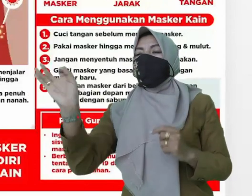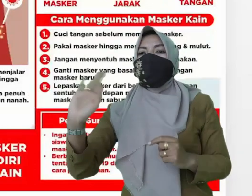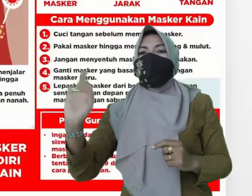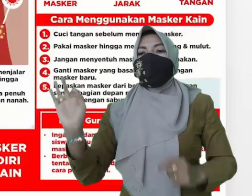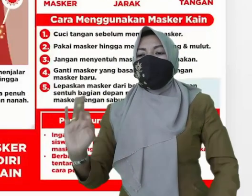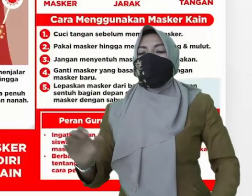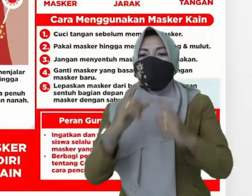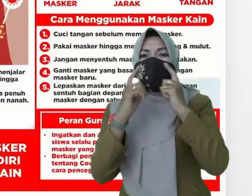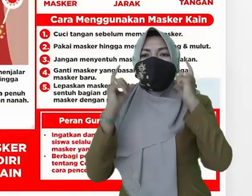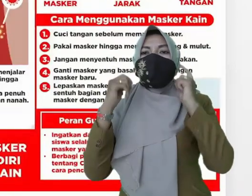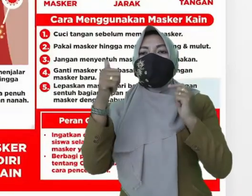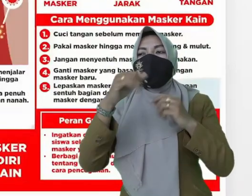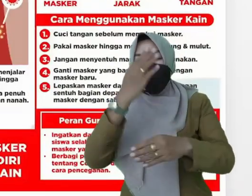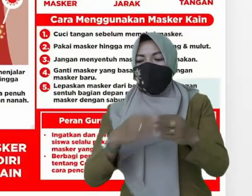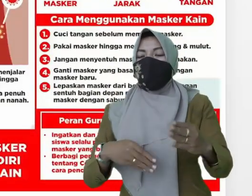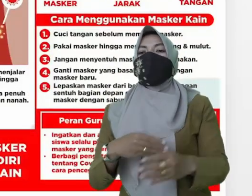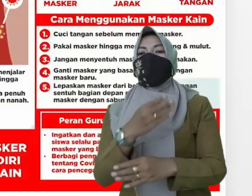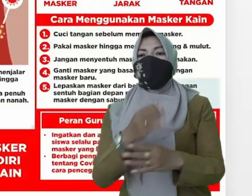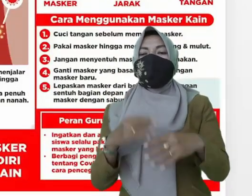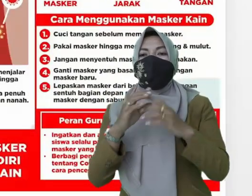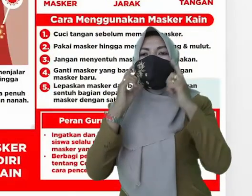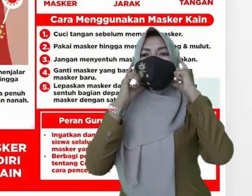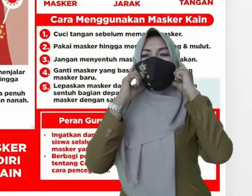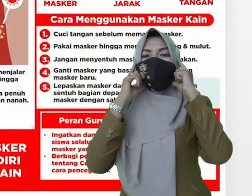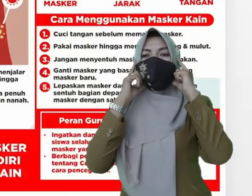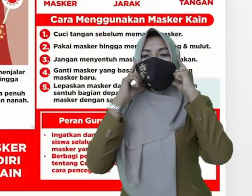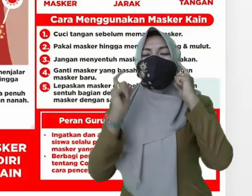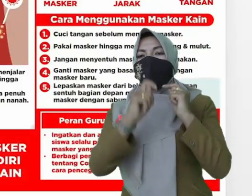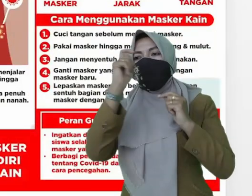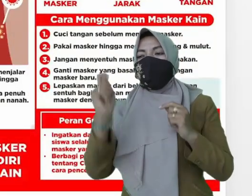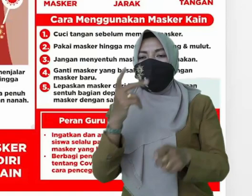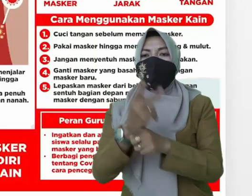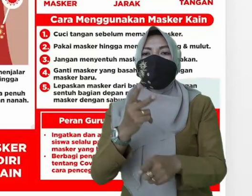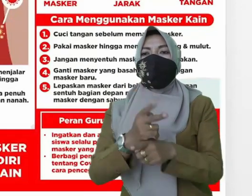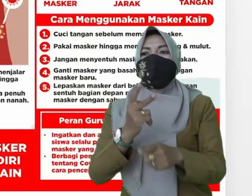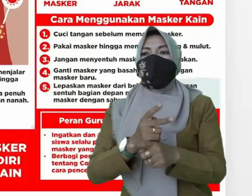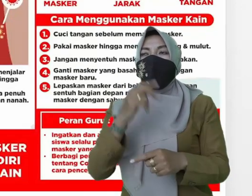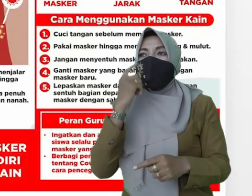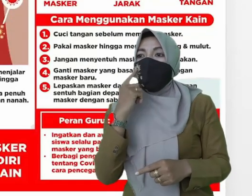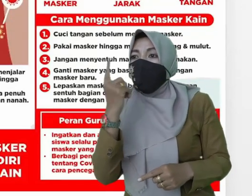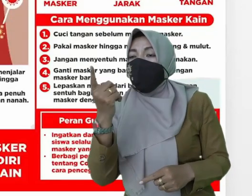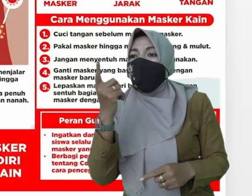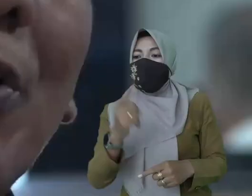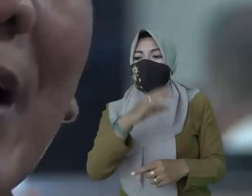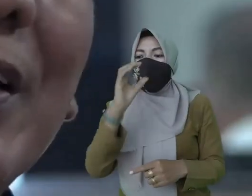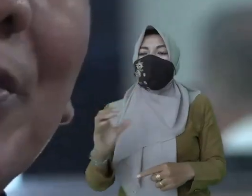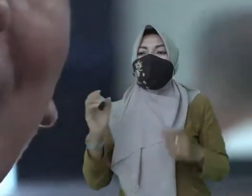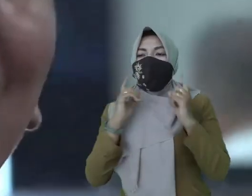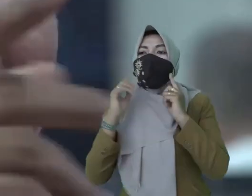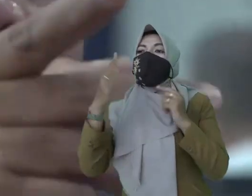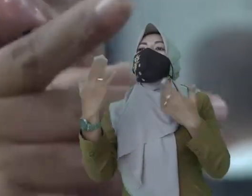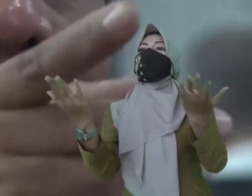COVID, apa itu COVID, sampai timbul gejala, sampai cara mencegahnya. Nah, pakai masker. Tentu besok Ibu Guru memonitor